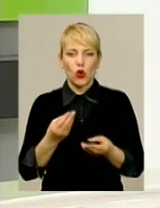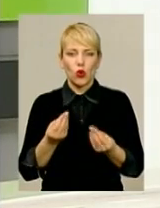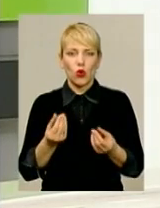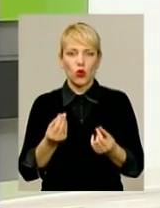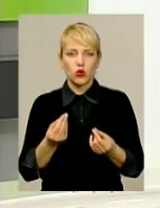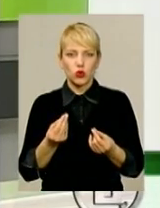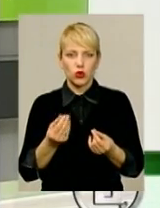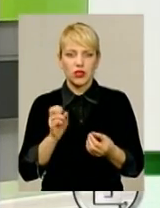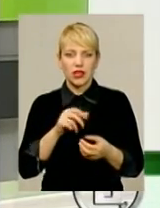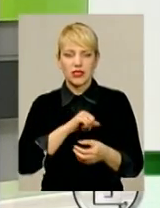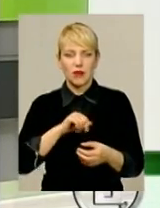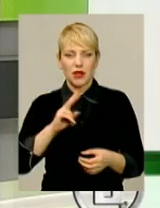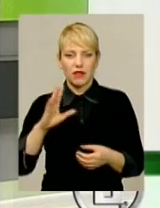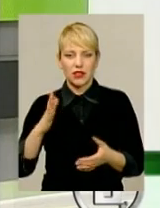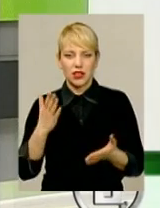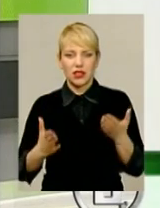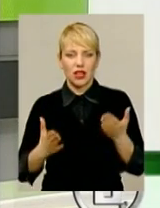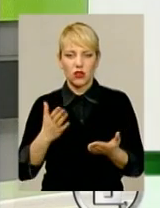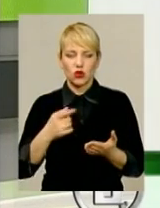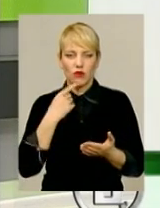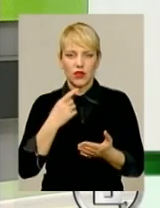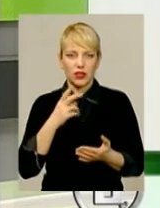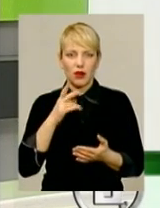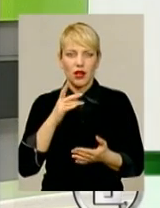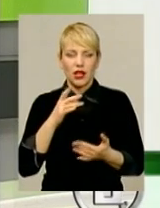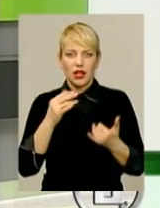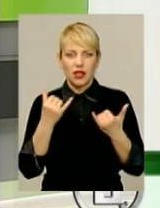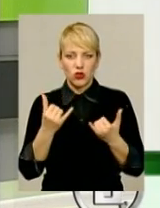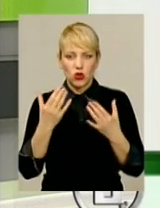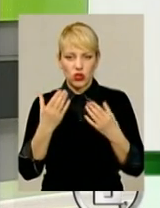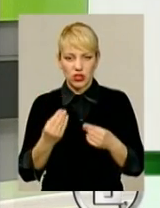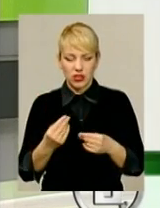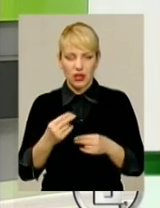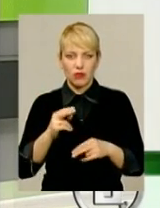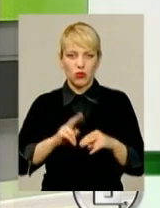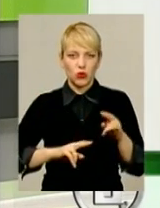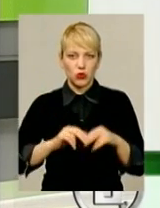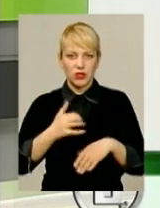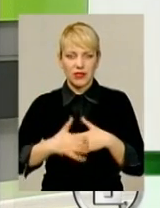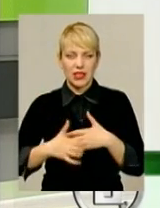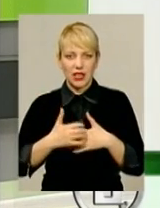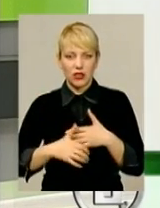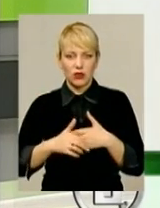коштують самі квартири. Якщо взяти на сьогоднішній день, в середньому будується